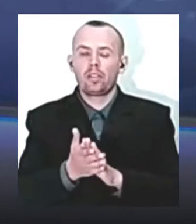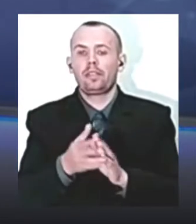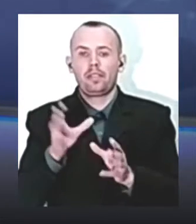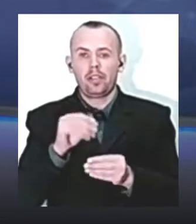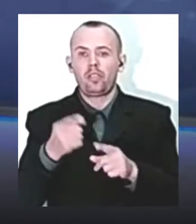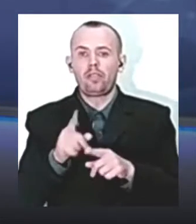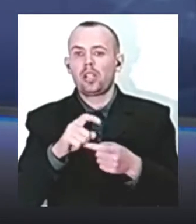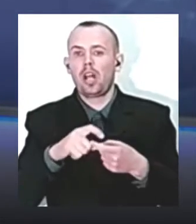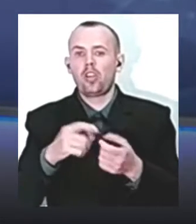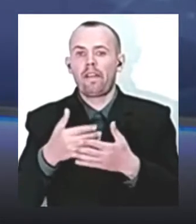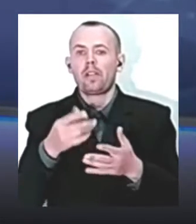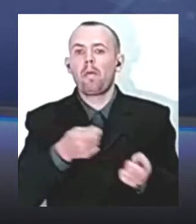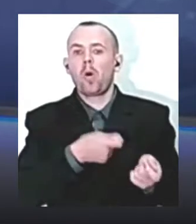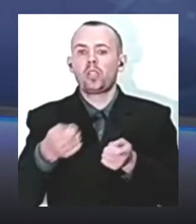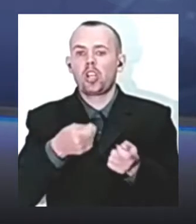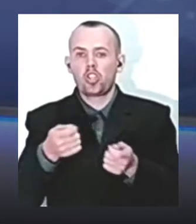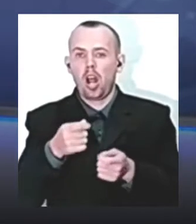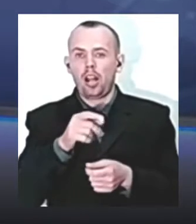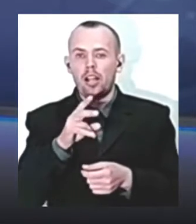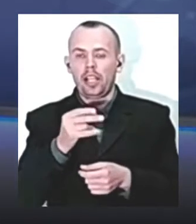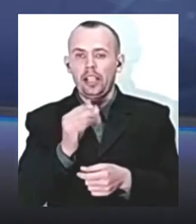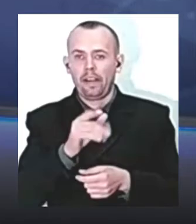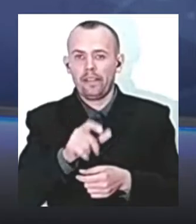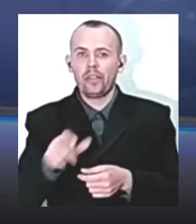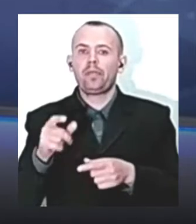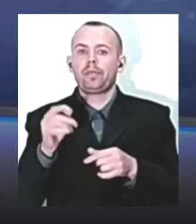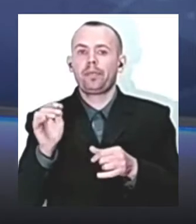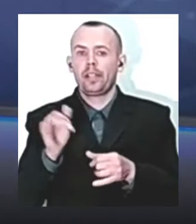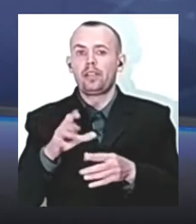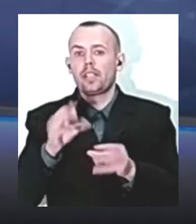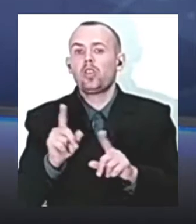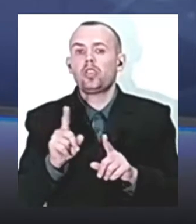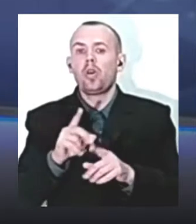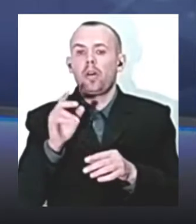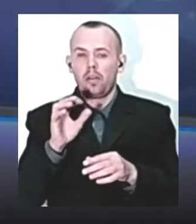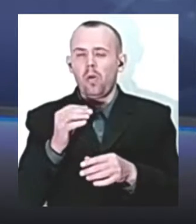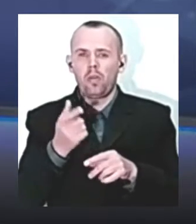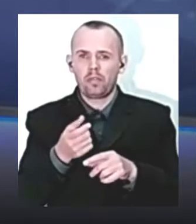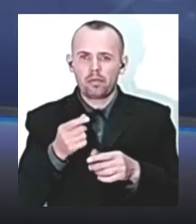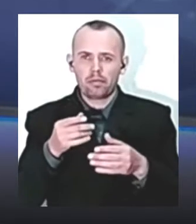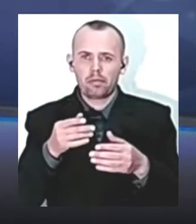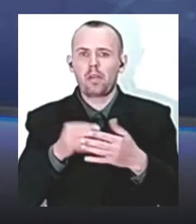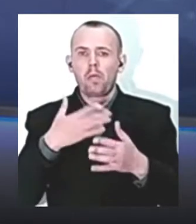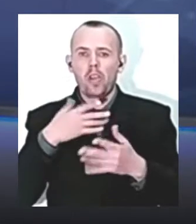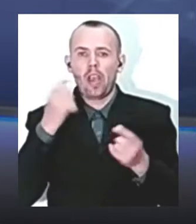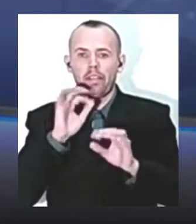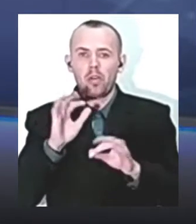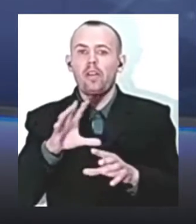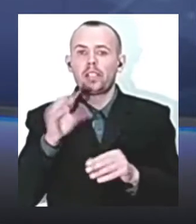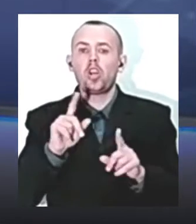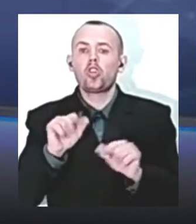від постачальників. Все, що, ну, по крайній мірі, за моєю інформацією, все, що могли,